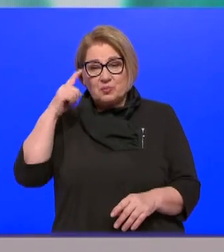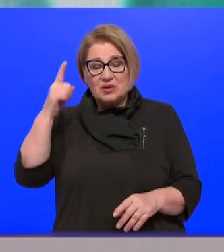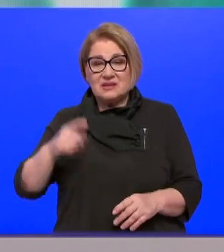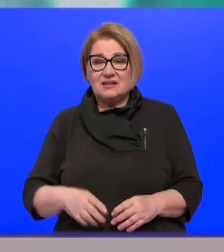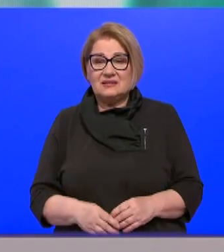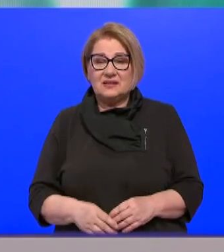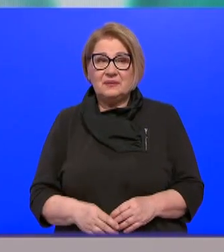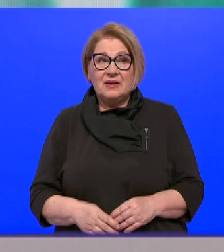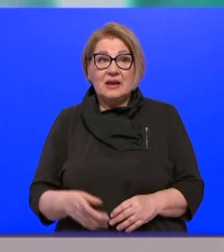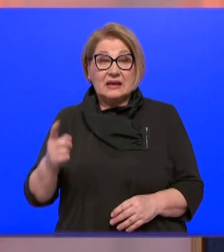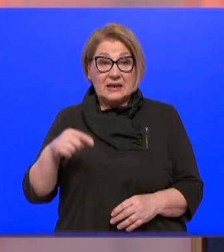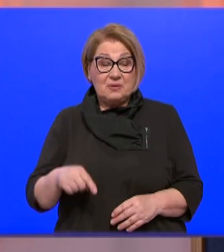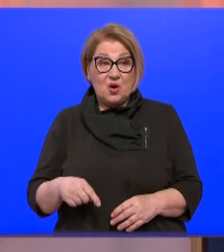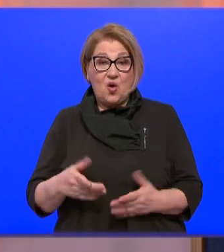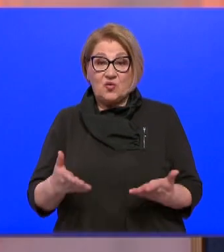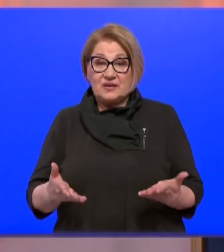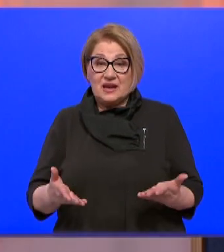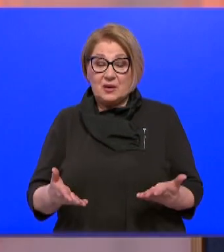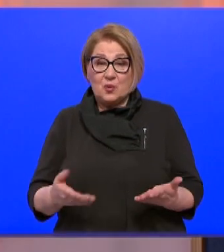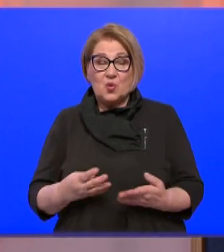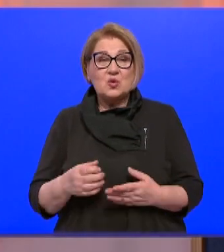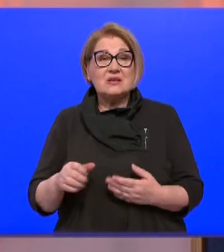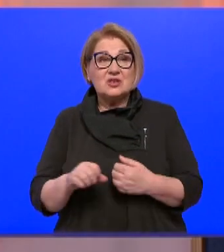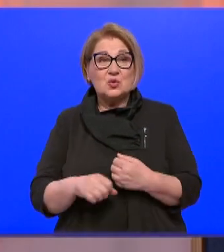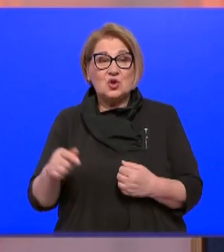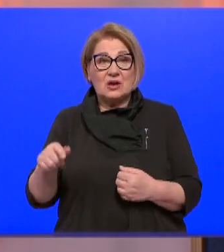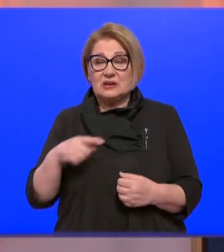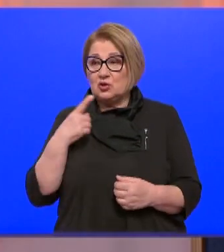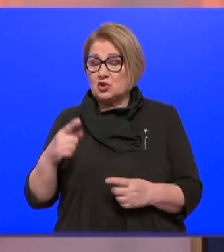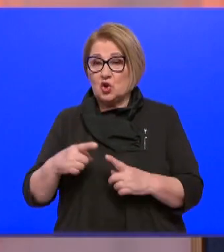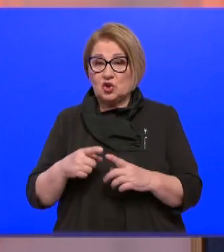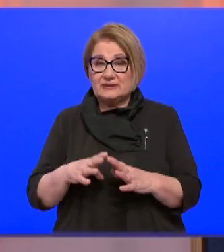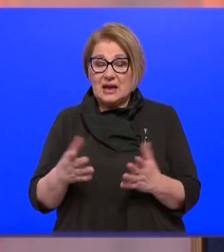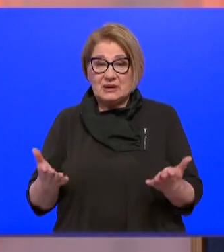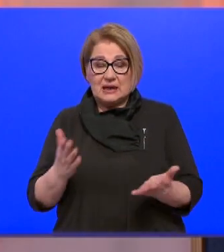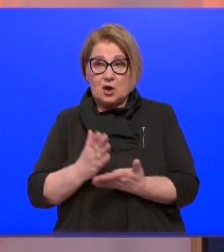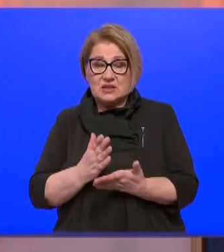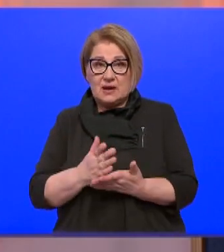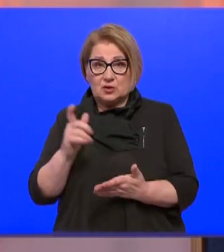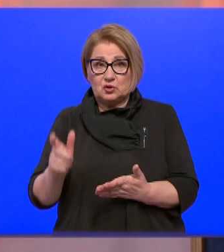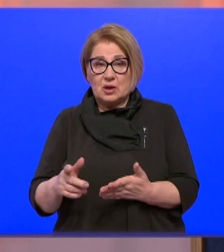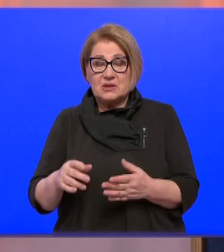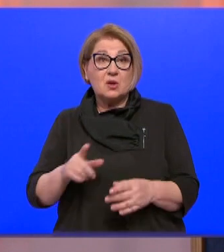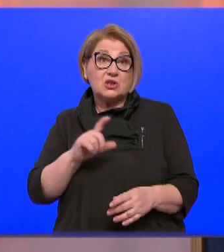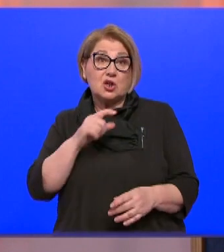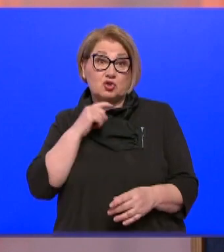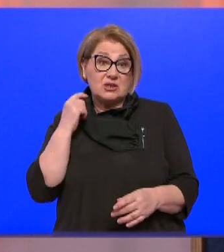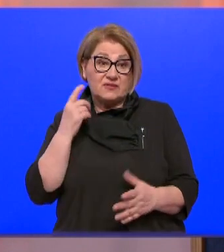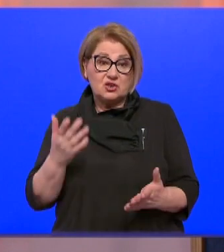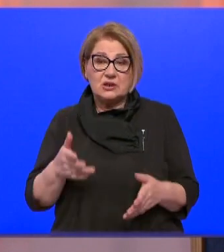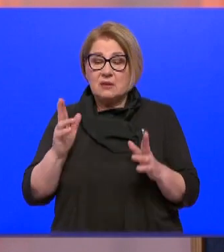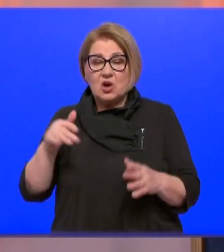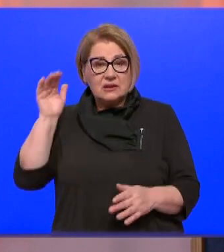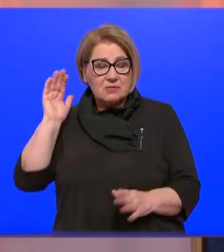poštovani gledatelji, kad nam je bio tu u studiju, onda je svjedočio, kad je došao kod Tamare, ona isto kao i svakom drugom, bez obzira što je svećenik, morate